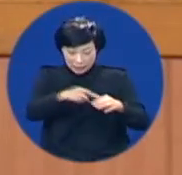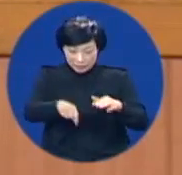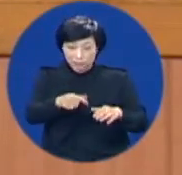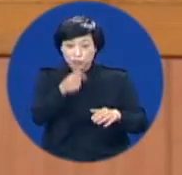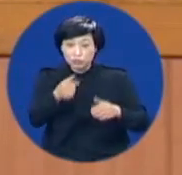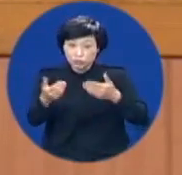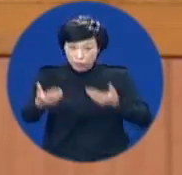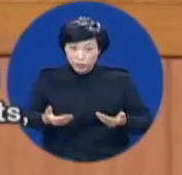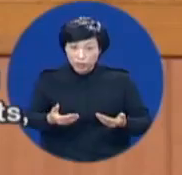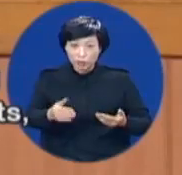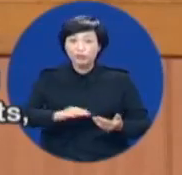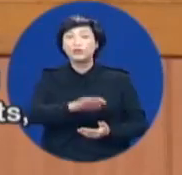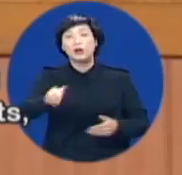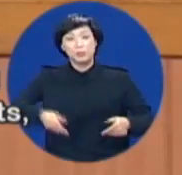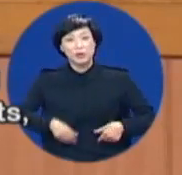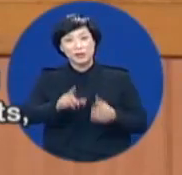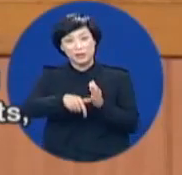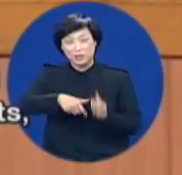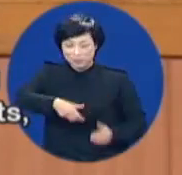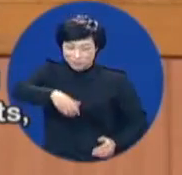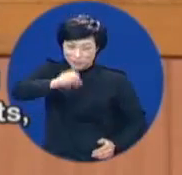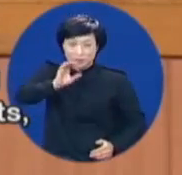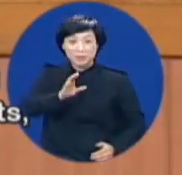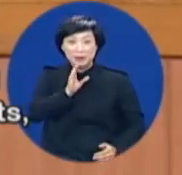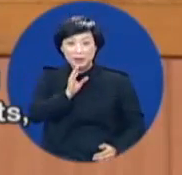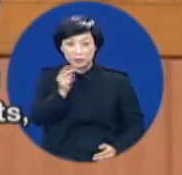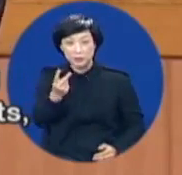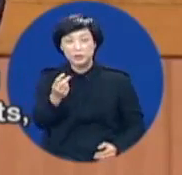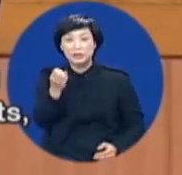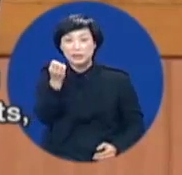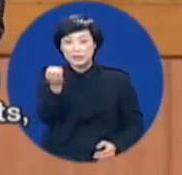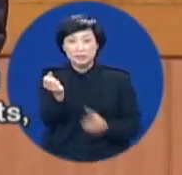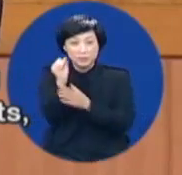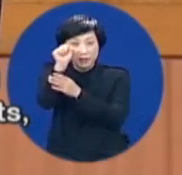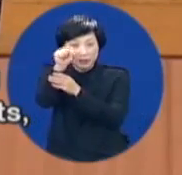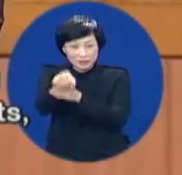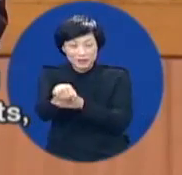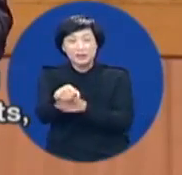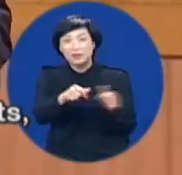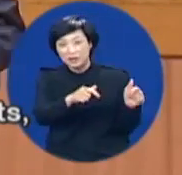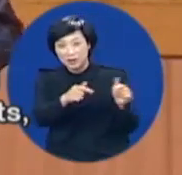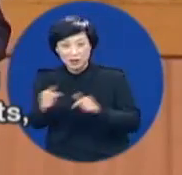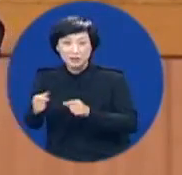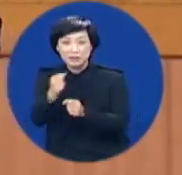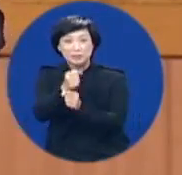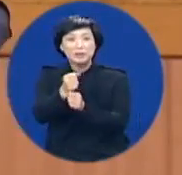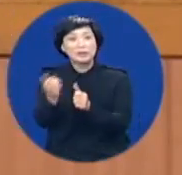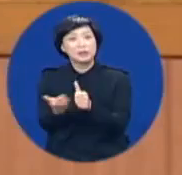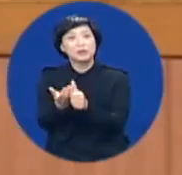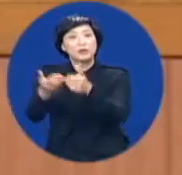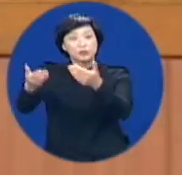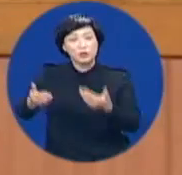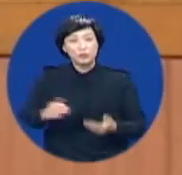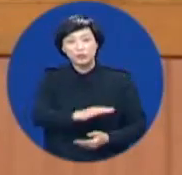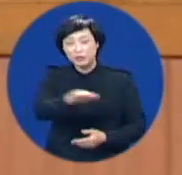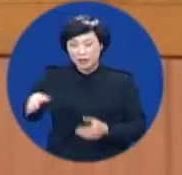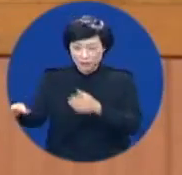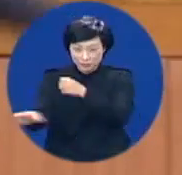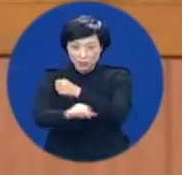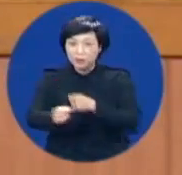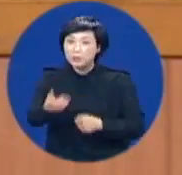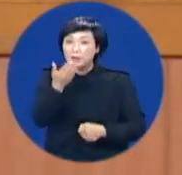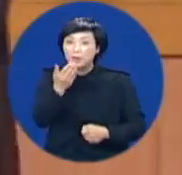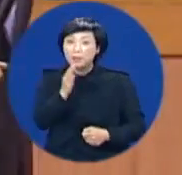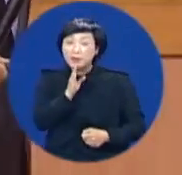필요할 때마다 물을 마시게 해요. 그리고 씨 맺는 열매도 만들어서 우리가 먹게 해요. 다 하나님